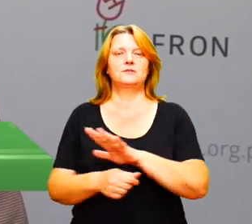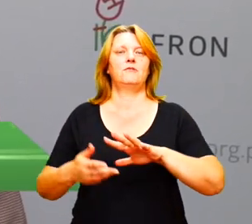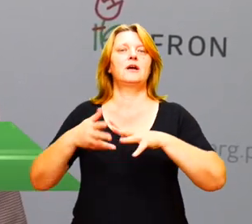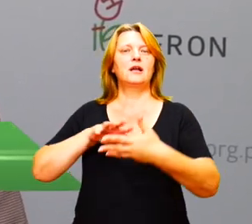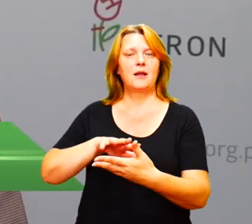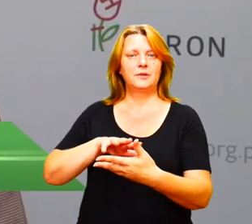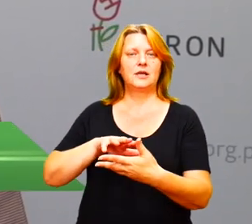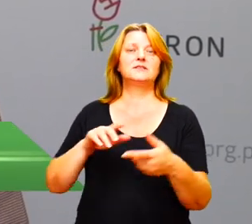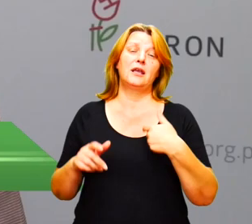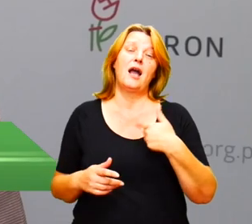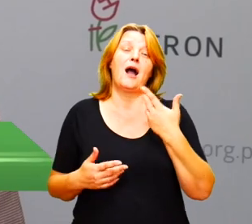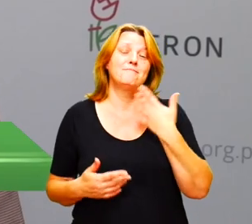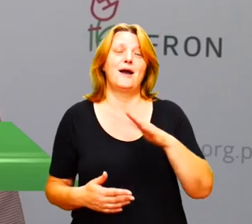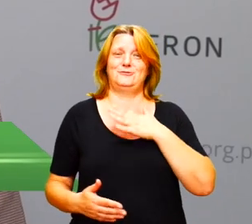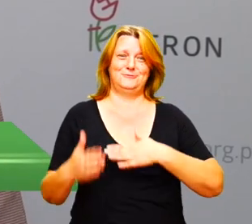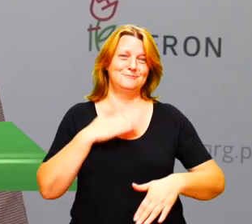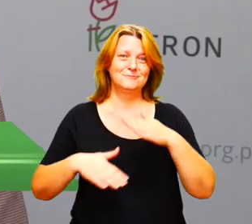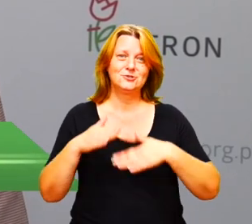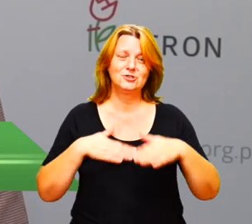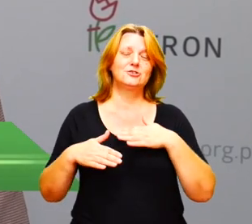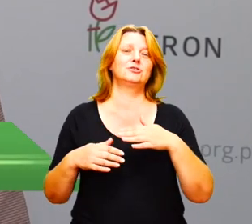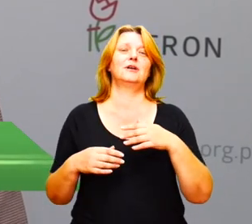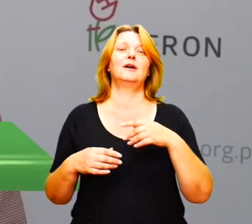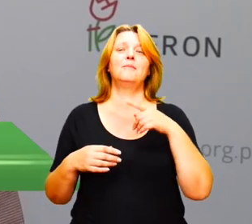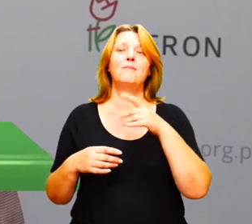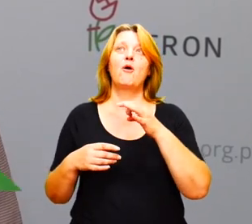to, właściwie się bardzo cieszę jako Wielkopolanka, że